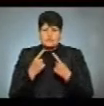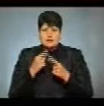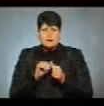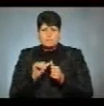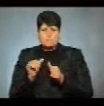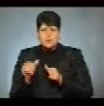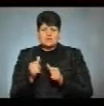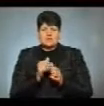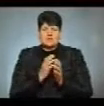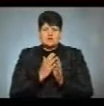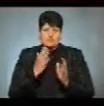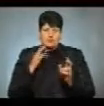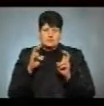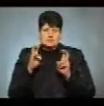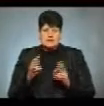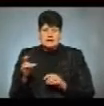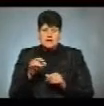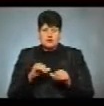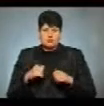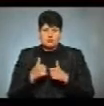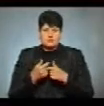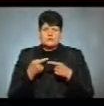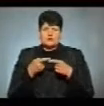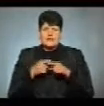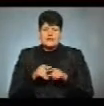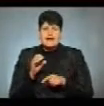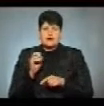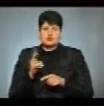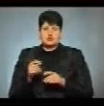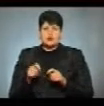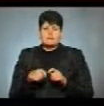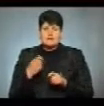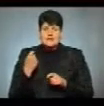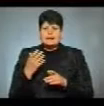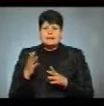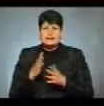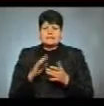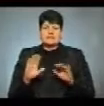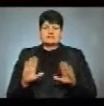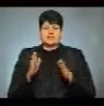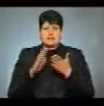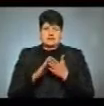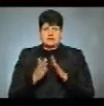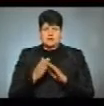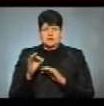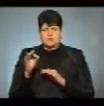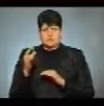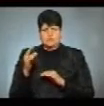позачерговому засіданні регіональної комісії з питань техногенно-екологічної безпеки та надзвичайних ситуацій